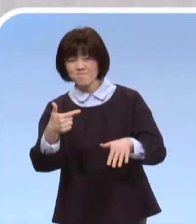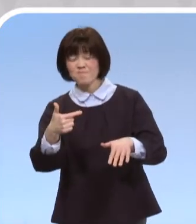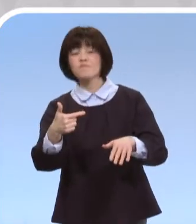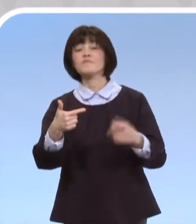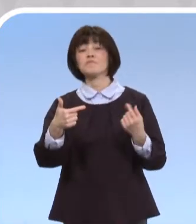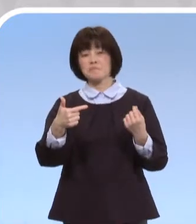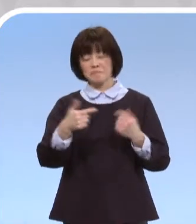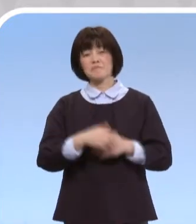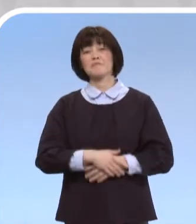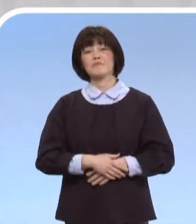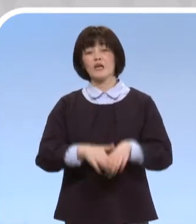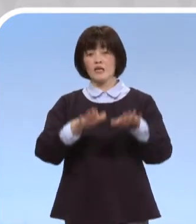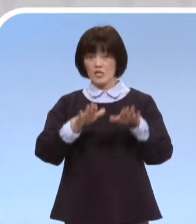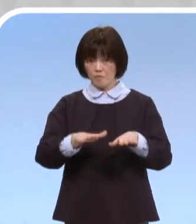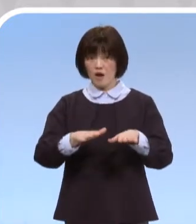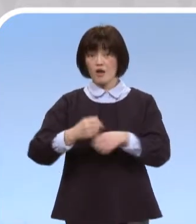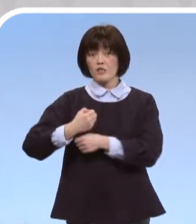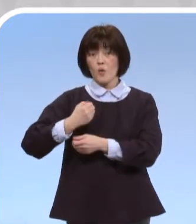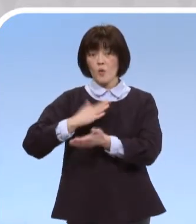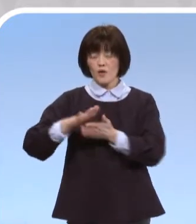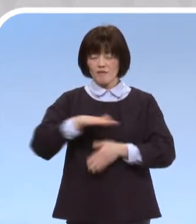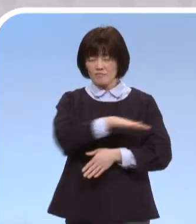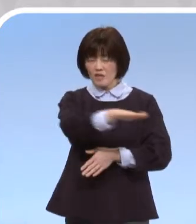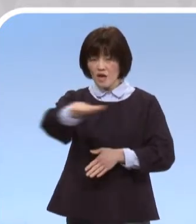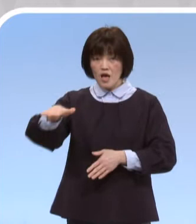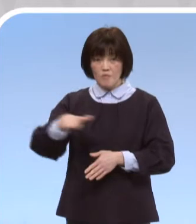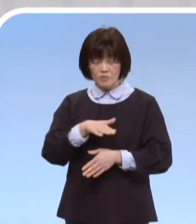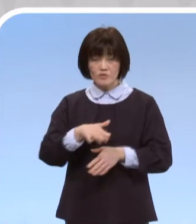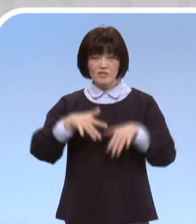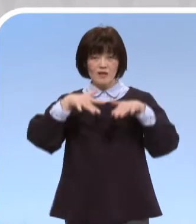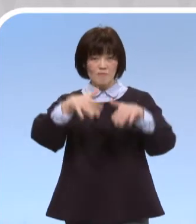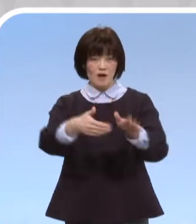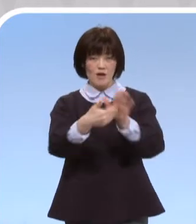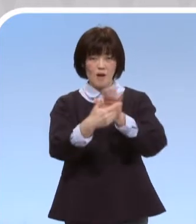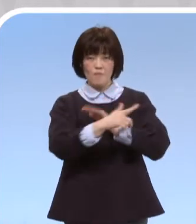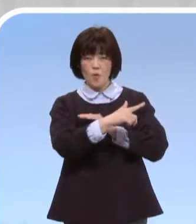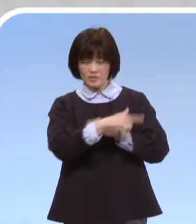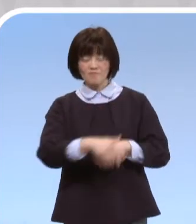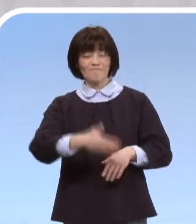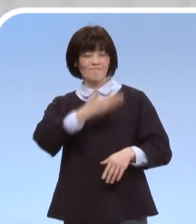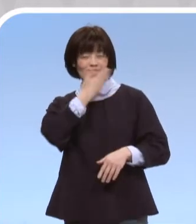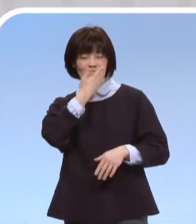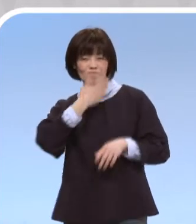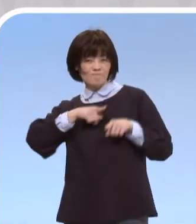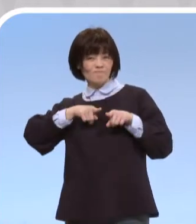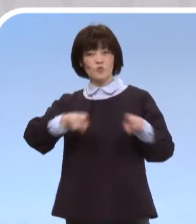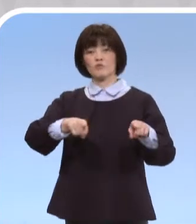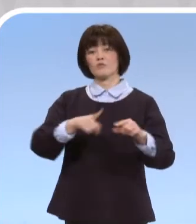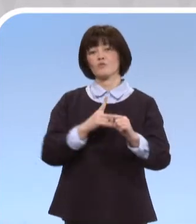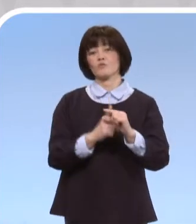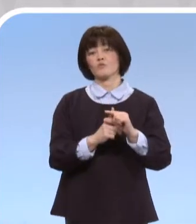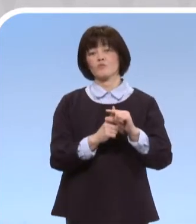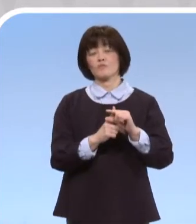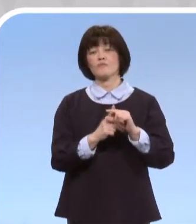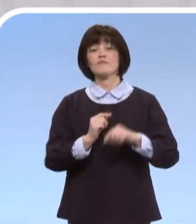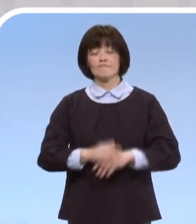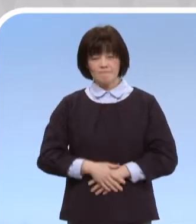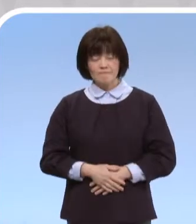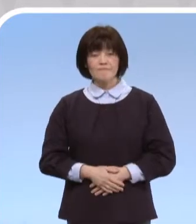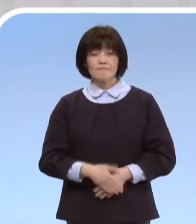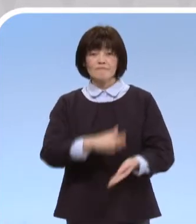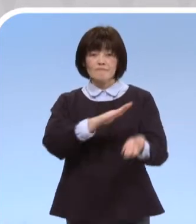が続いています。現在兵庫県全域にまん延防止等重点措置が適用されています